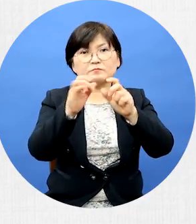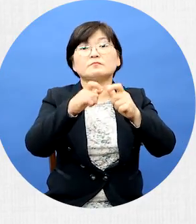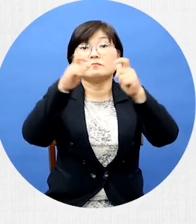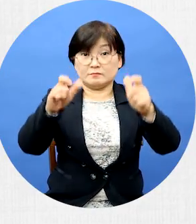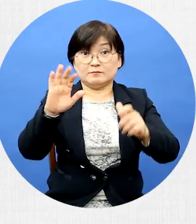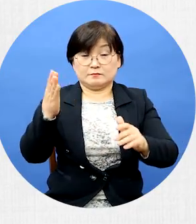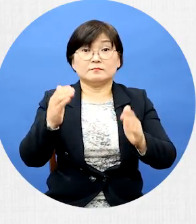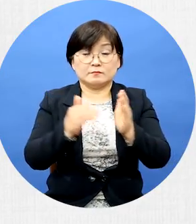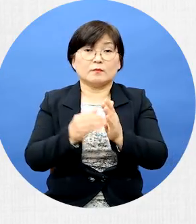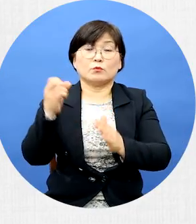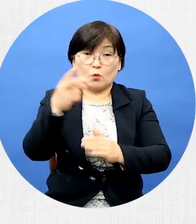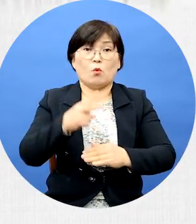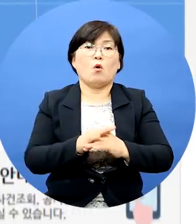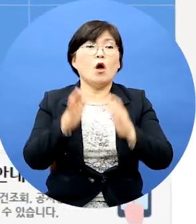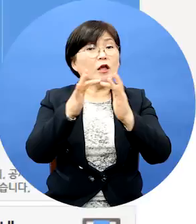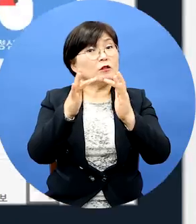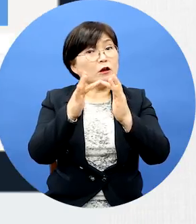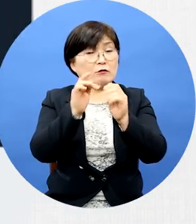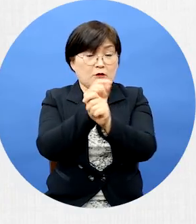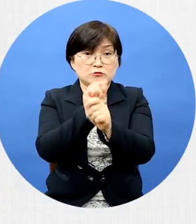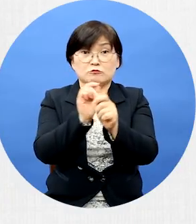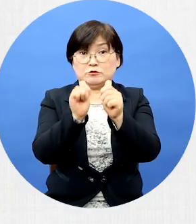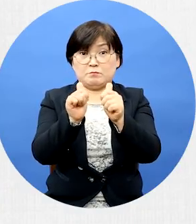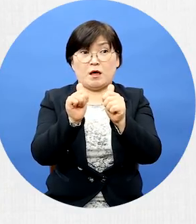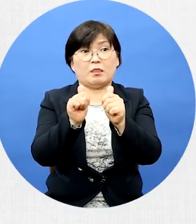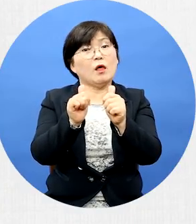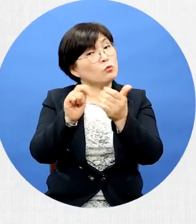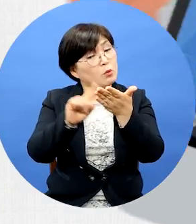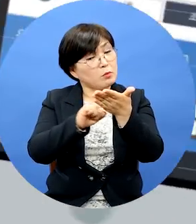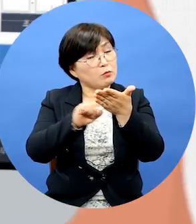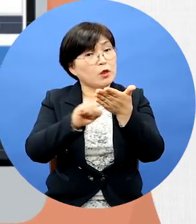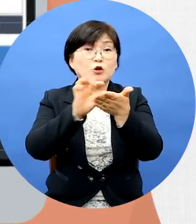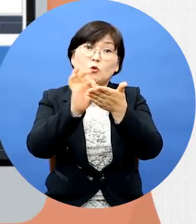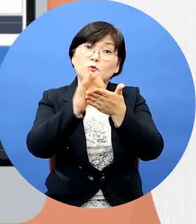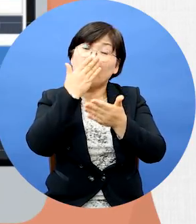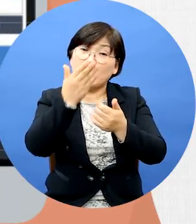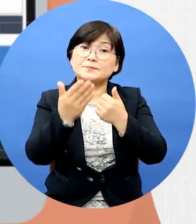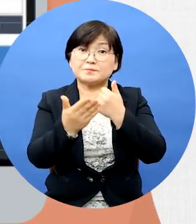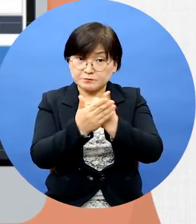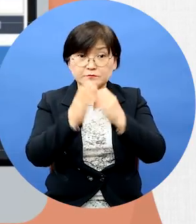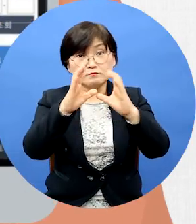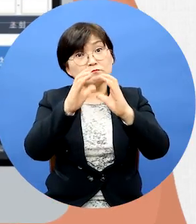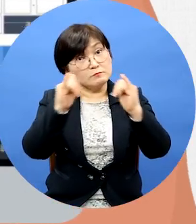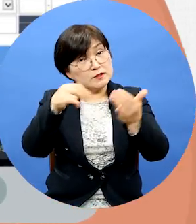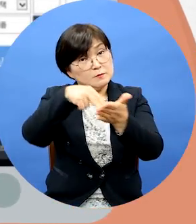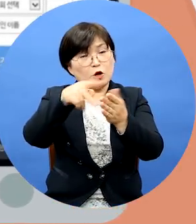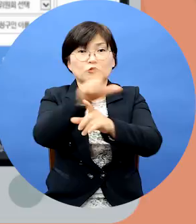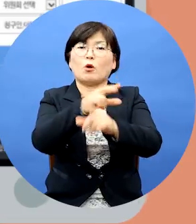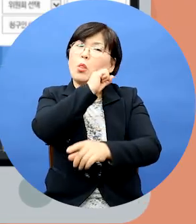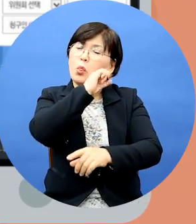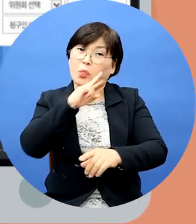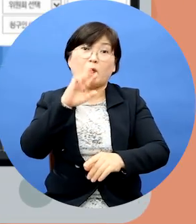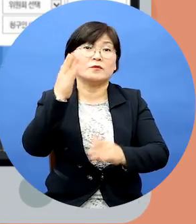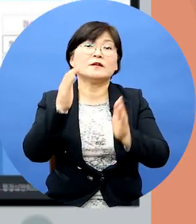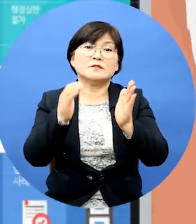넘어섰습니다. 뿐만 아니라 온라인 행정심판은 모바일로도 얼마든지 이용할 수 있어 국민의 편의성이 한층